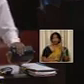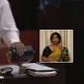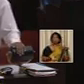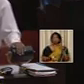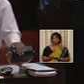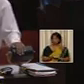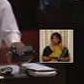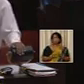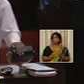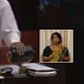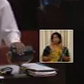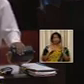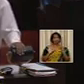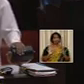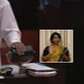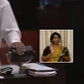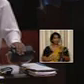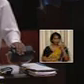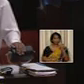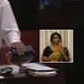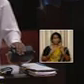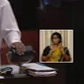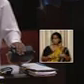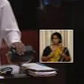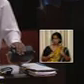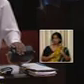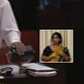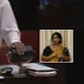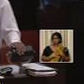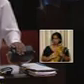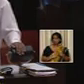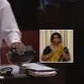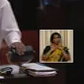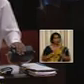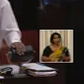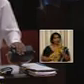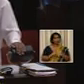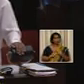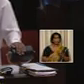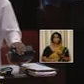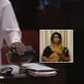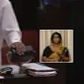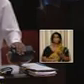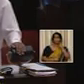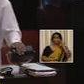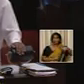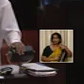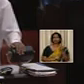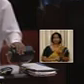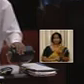තවත් බිලියන 7කට වැඩි ප්‍රමාණයක් අලාභ වෙලා තිබෙන අපේ රටට ඉතින් මේවා මේ රටේ සල්ලි මහජන